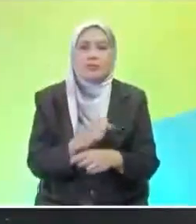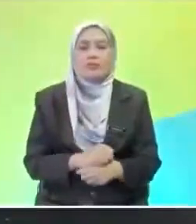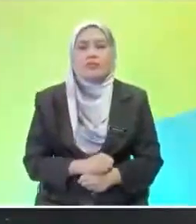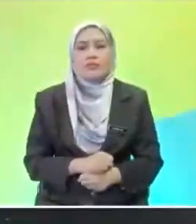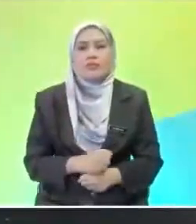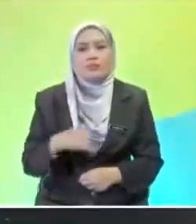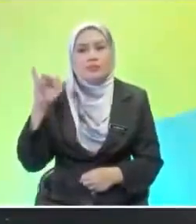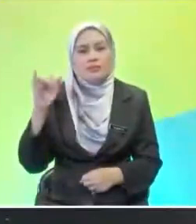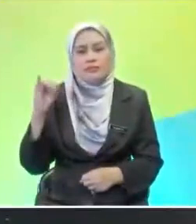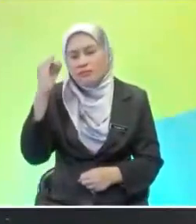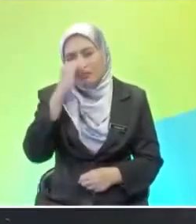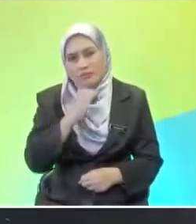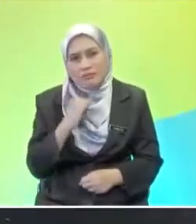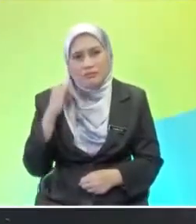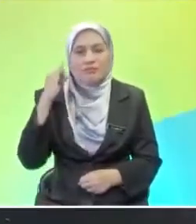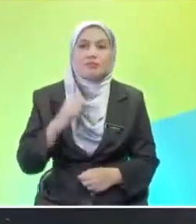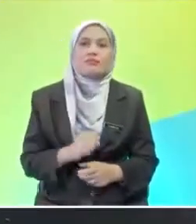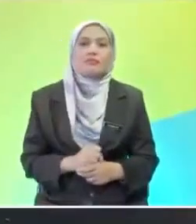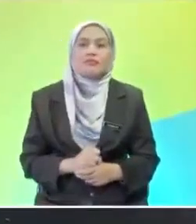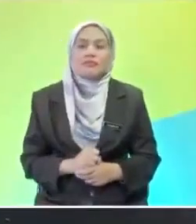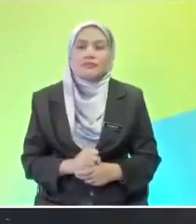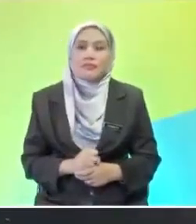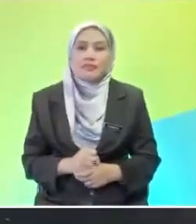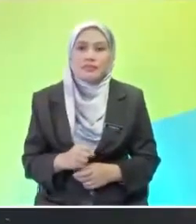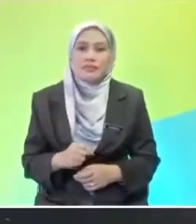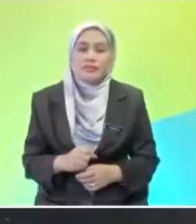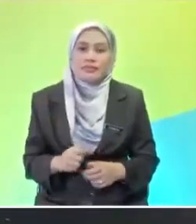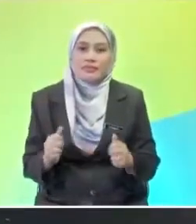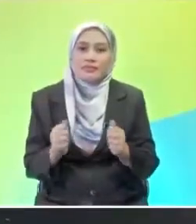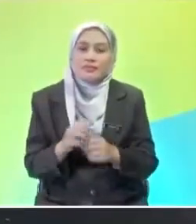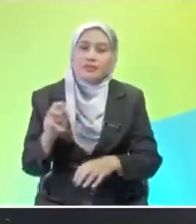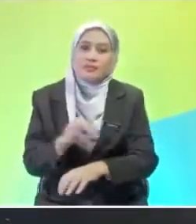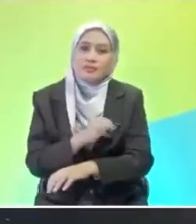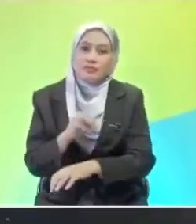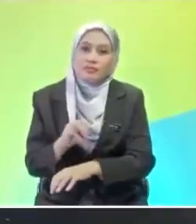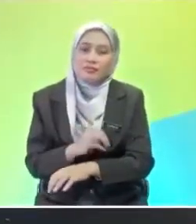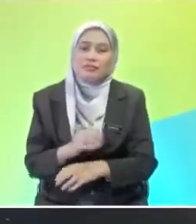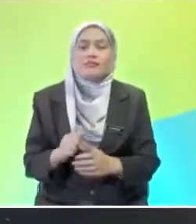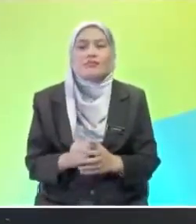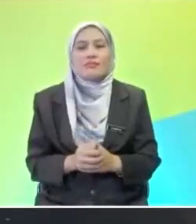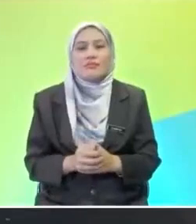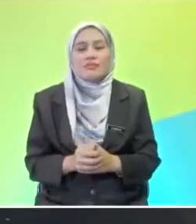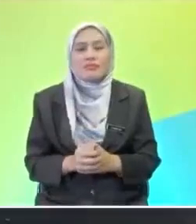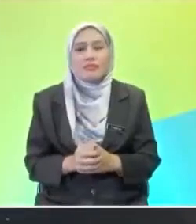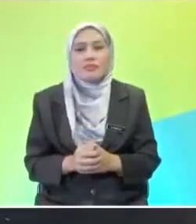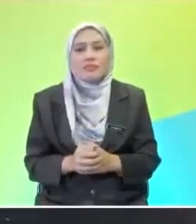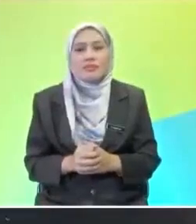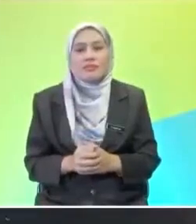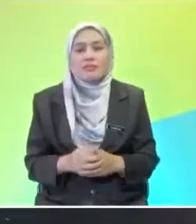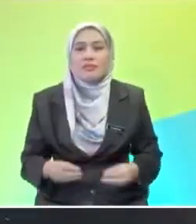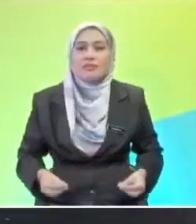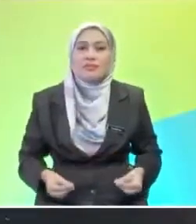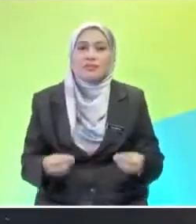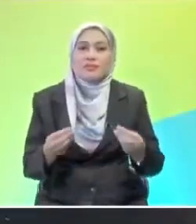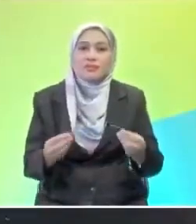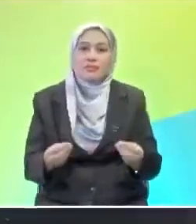indah dengan lingkuk-lingkuk tu semua ada. Betul, dengan muzik latar yang cukup merdu. Merdu, betul. Okey, baiklah. Cikgu nak bagi bintang lah pada bacaan